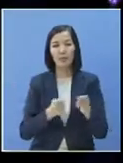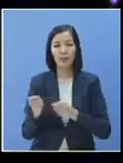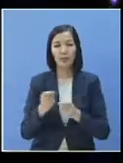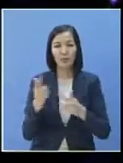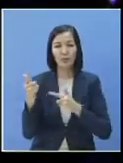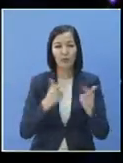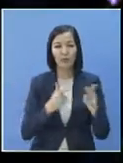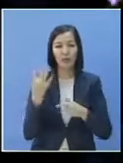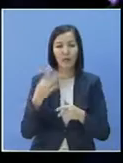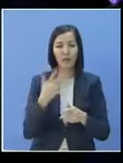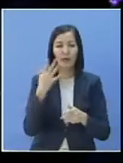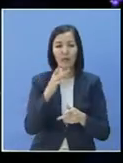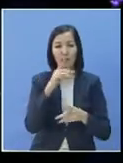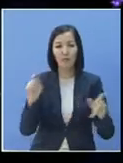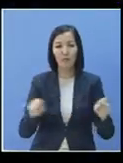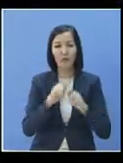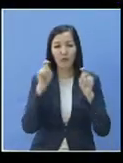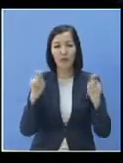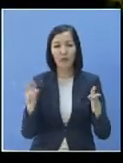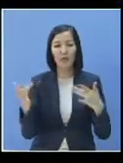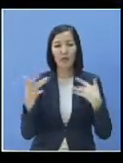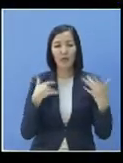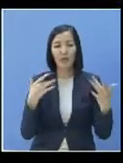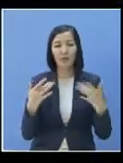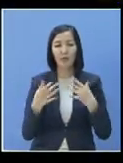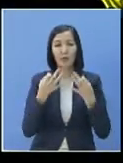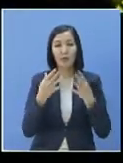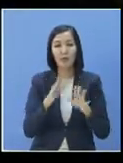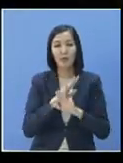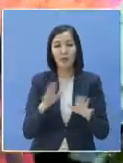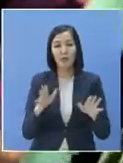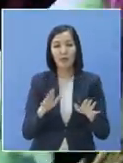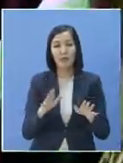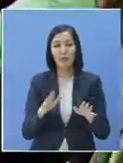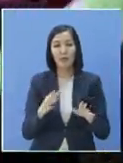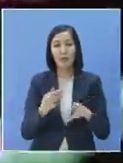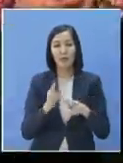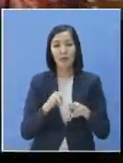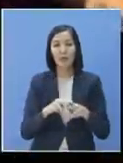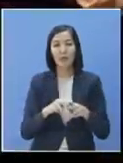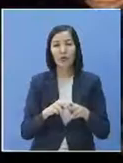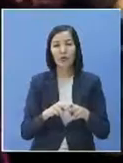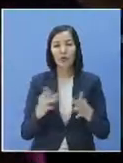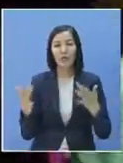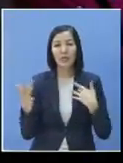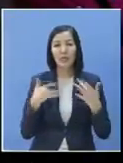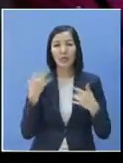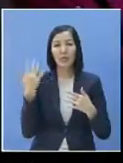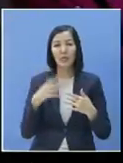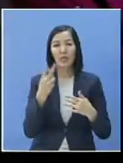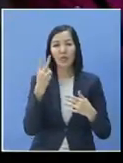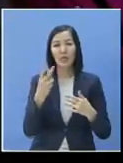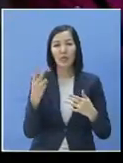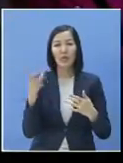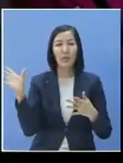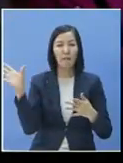болатын. 45-ші маусымын өнер ұжымы осы спектакльмен ашуы да тегіннен тегін емес. Өйткені бұл қойылымда театрдың 52 актерінің